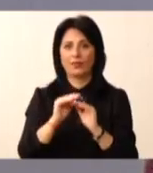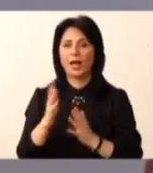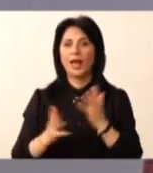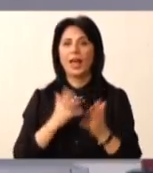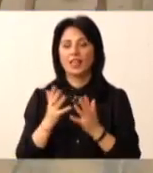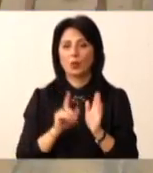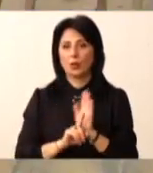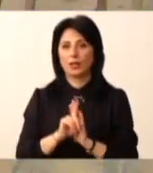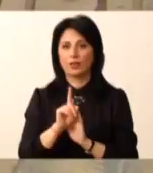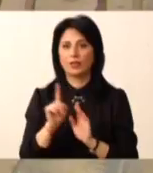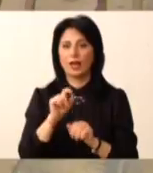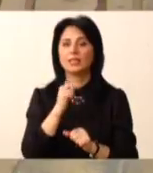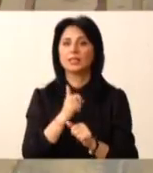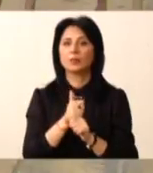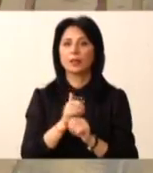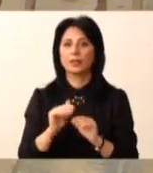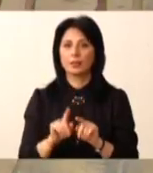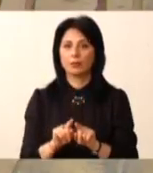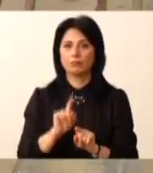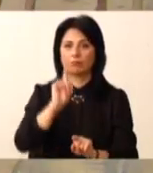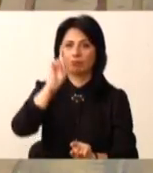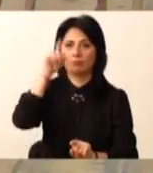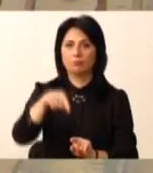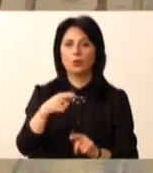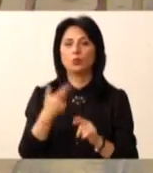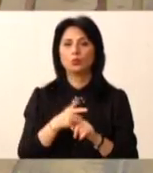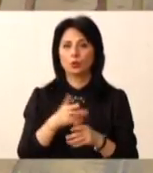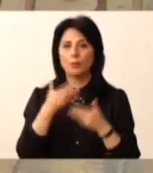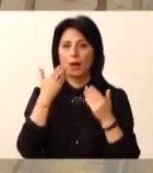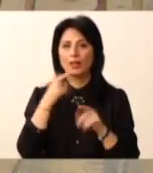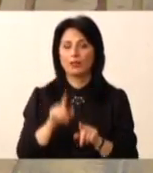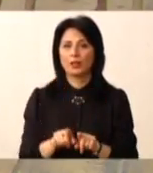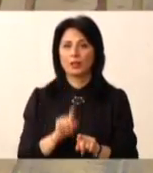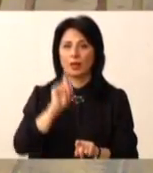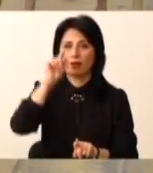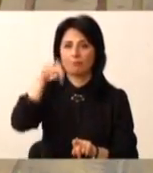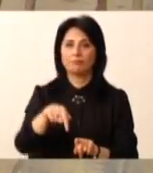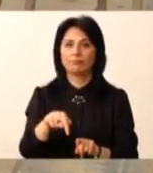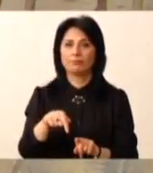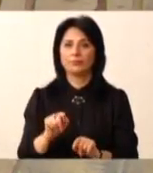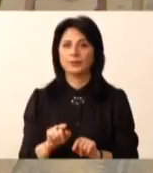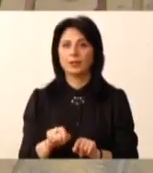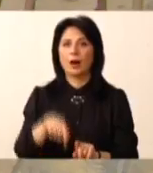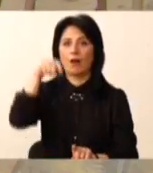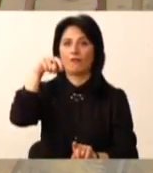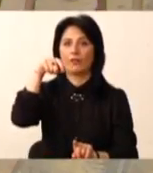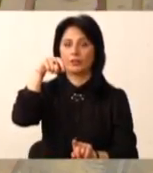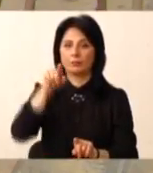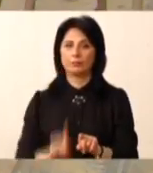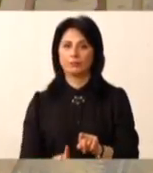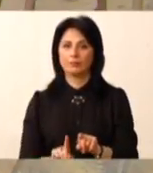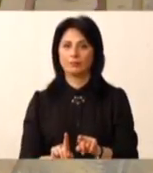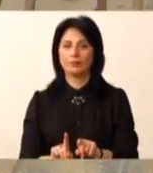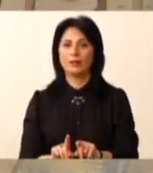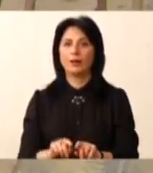ენერგიულად დავიწყოთ და რაც თავარია, მაღალი ნაბიჯებით, ძალიან მარტივად, ანუ ავდგი, ავიწიე,